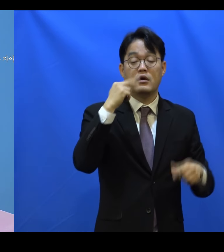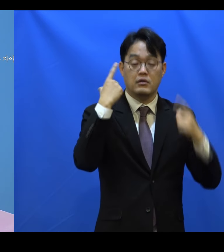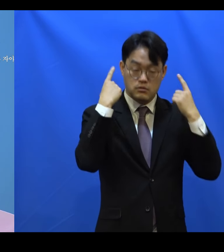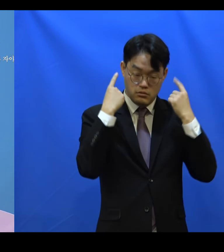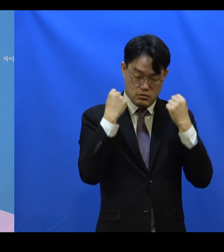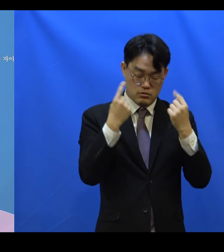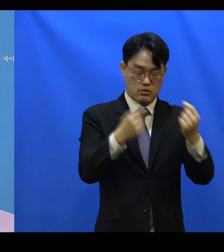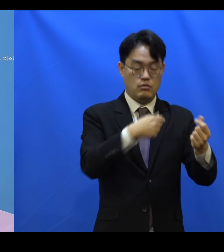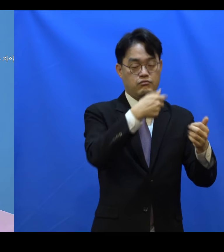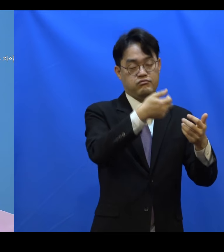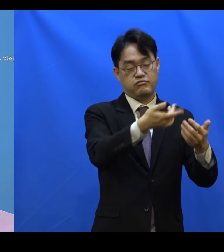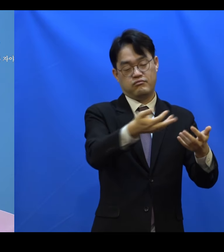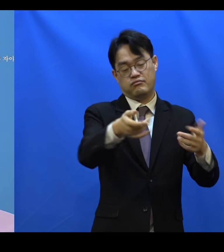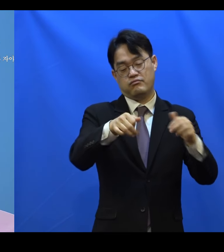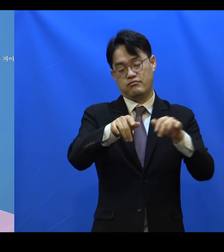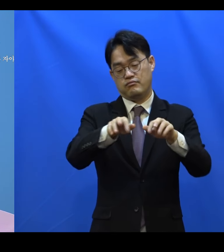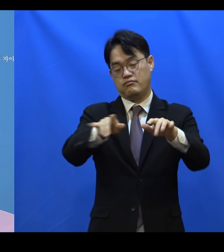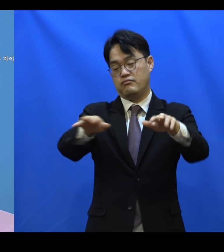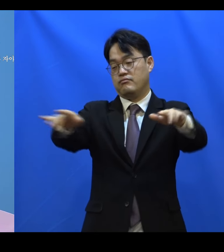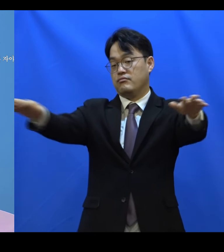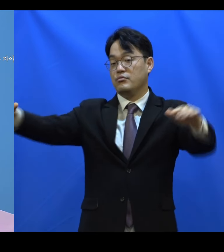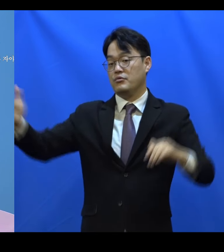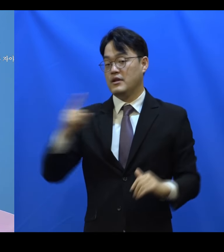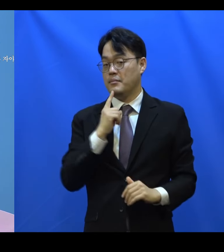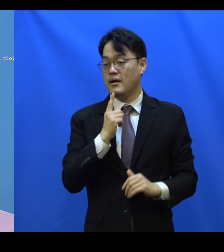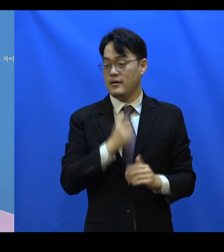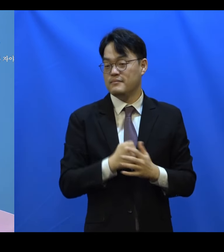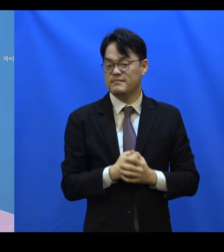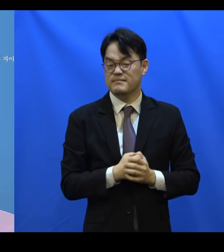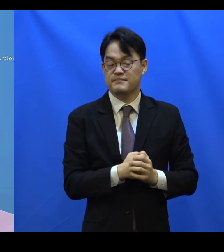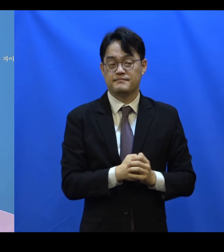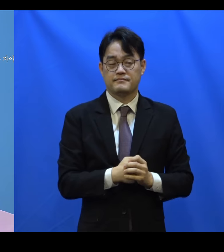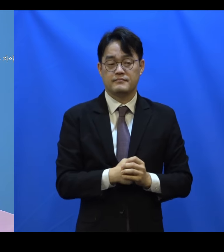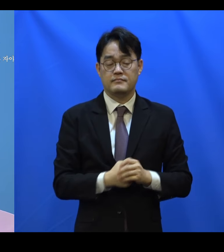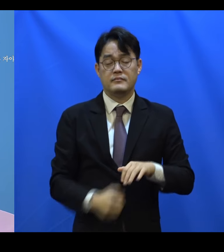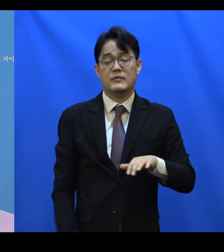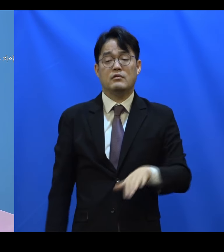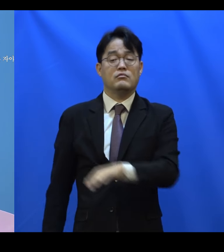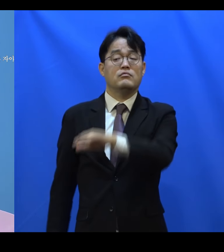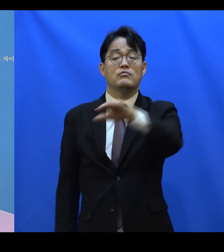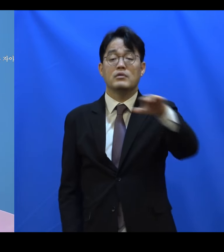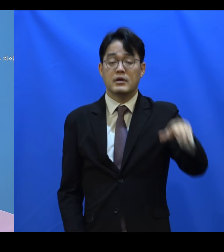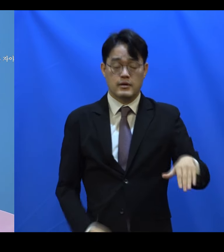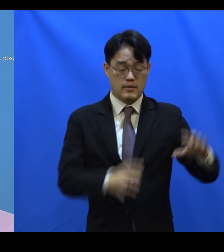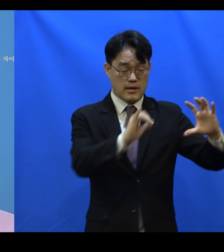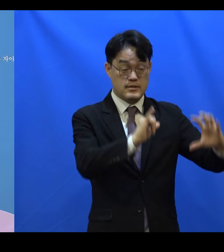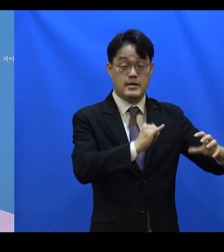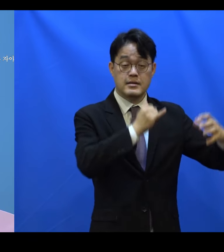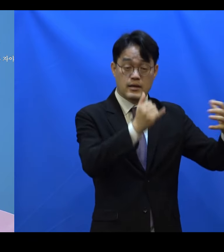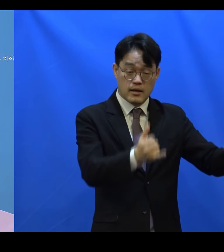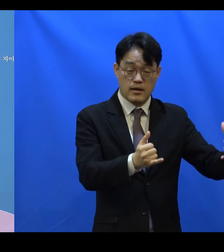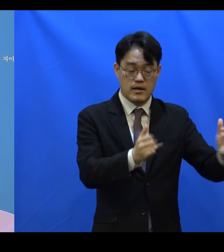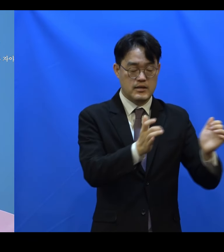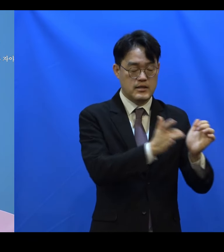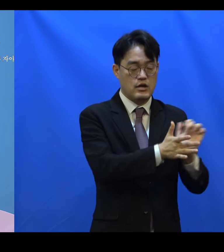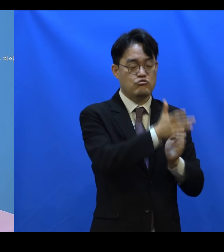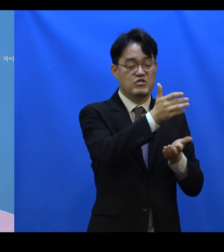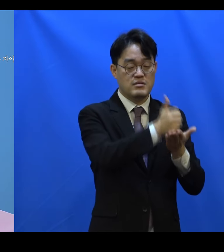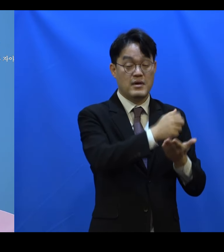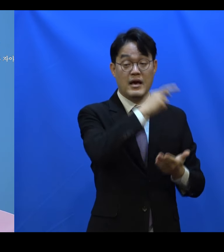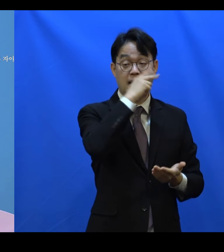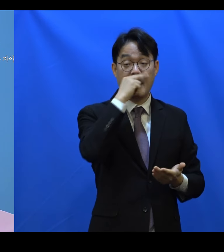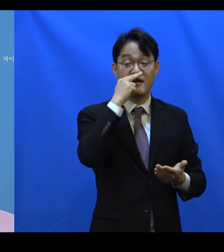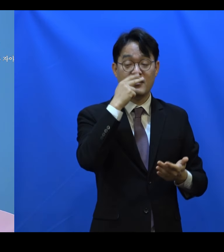자리예요. 만약에 여러분, 우리가 세상 속에 향기를 드러내지 않으면 세상은 어떻게 될까요? 악취로